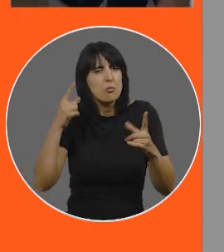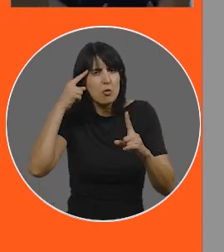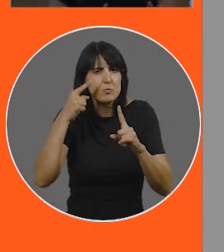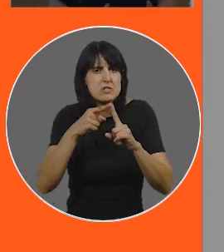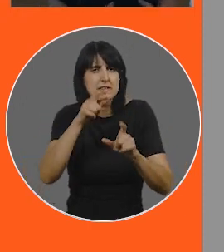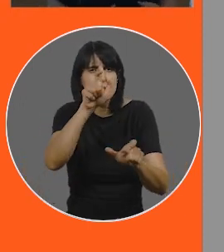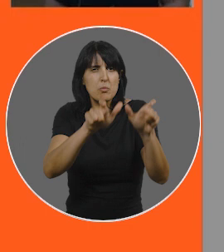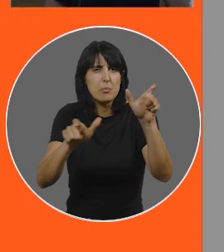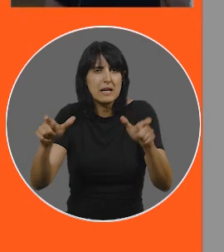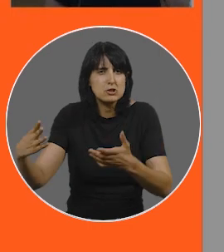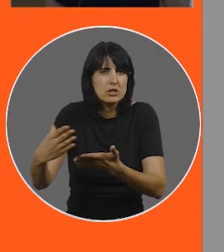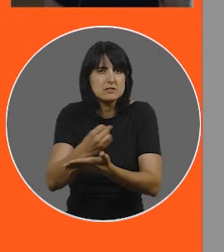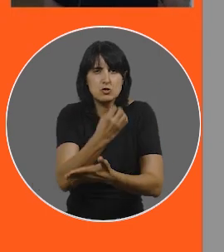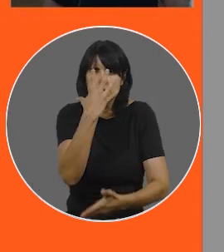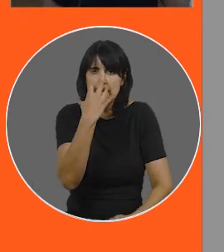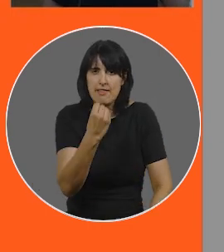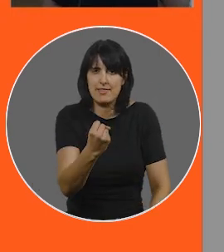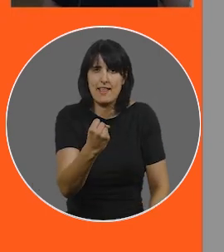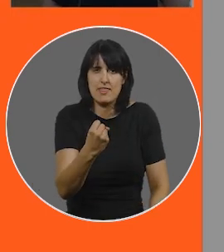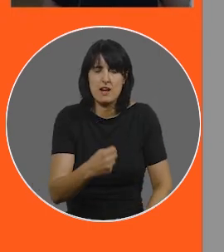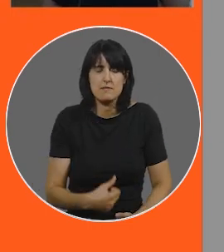per tothom.